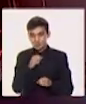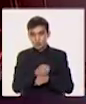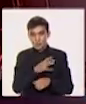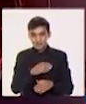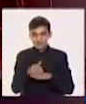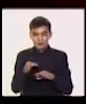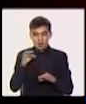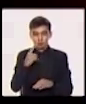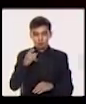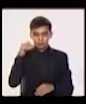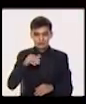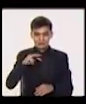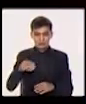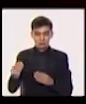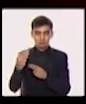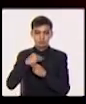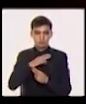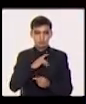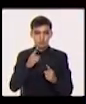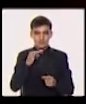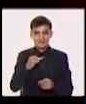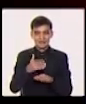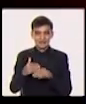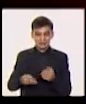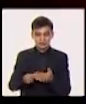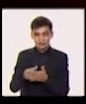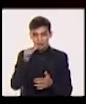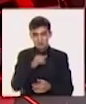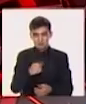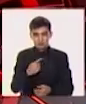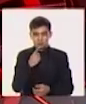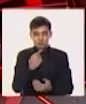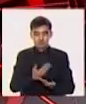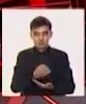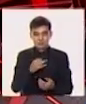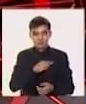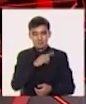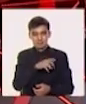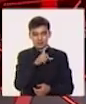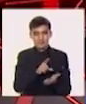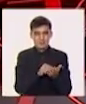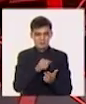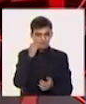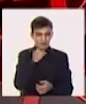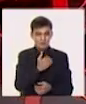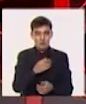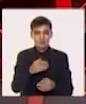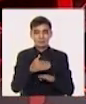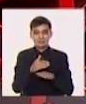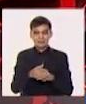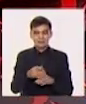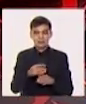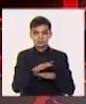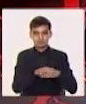неге 100000 теңге қосылып кеткен? Несие төлей алмай қиналып жатырмыз. Қайтыс болған зейнеткердің несиесі кешіріле ме?